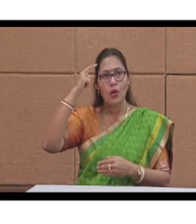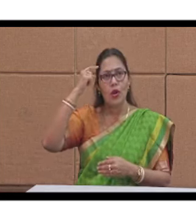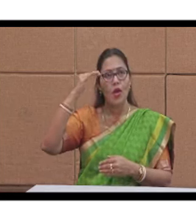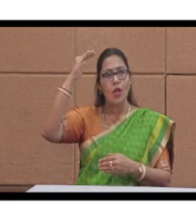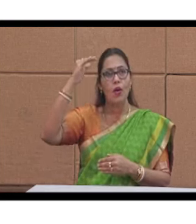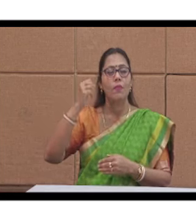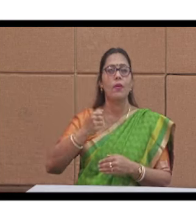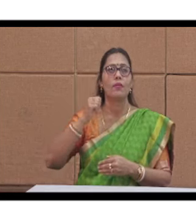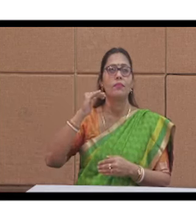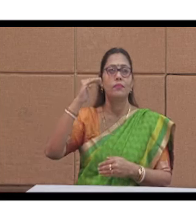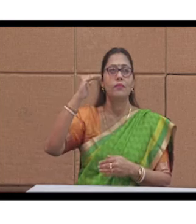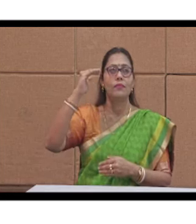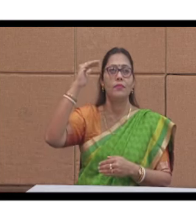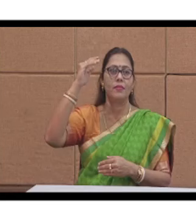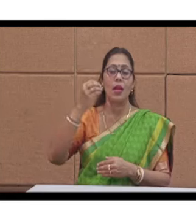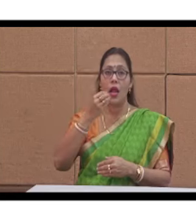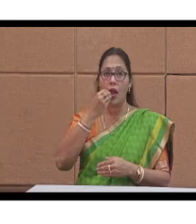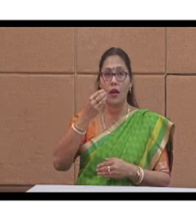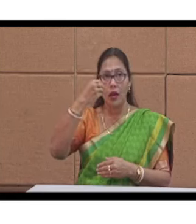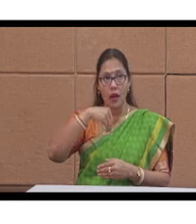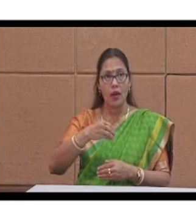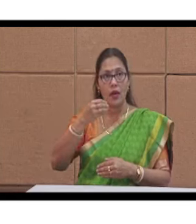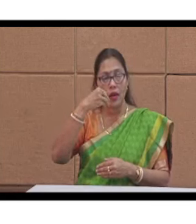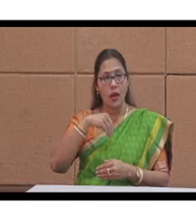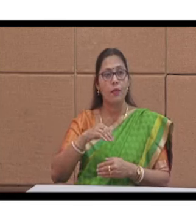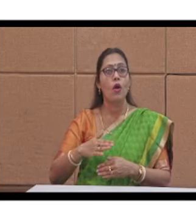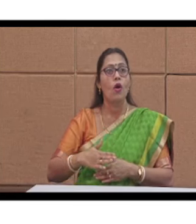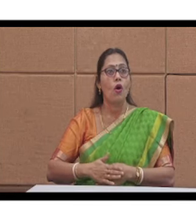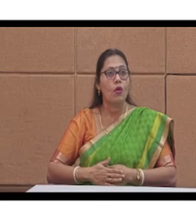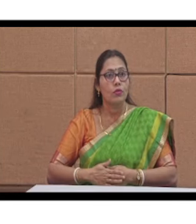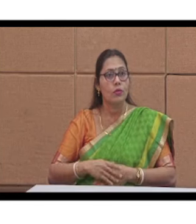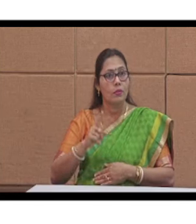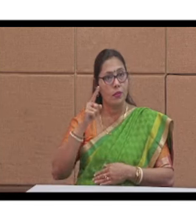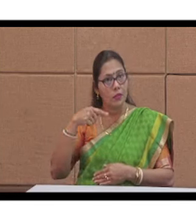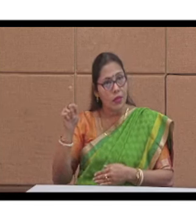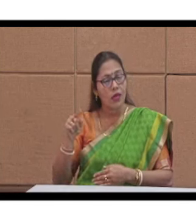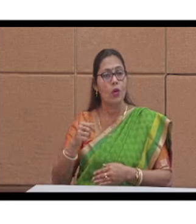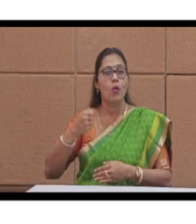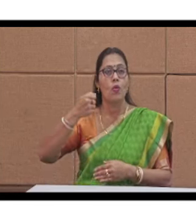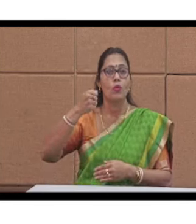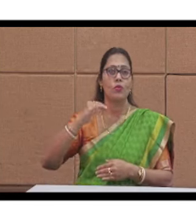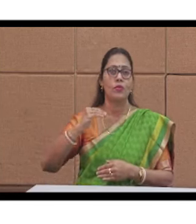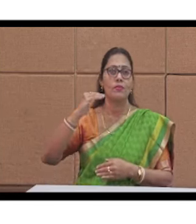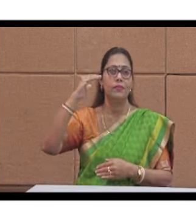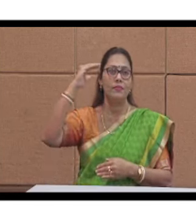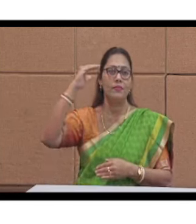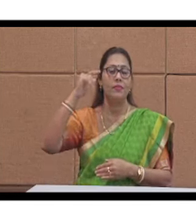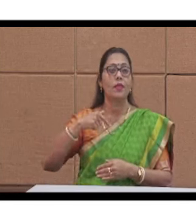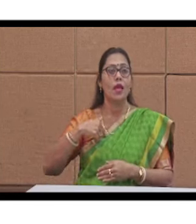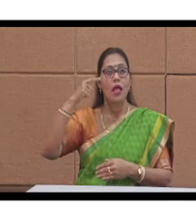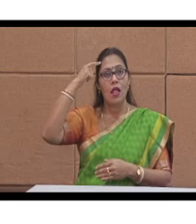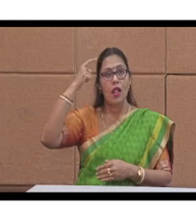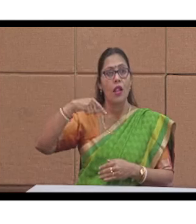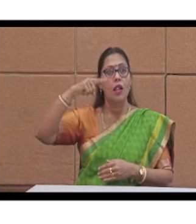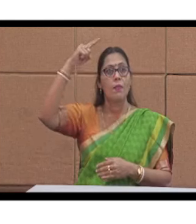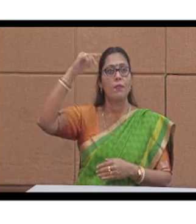ওজন বেড়েছে খাদ্য ঠিকমত খেলে হজম হলে তোমার ওজন বাড়ে তোমার দৈর্ঘ্য